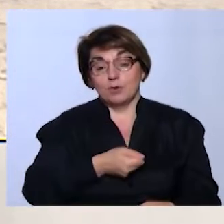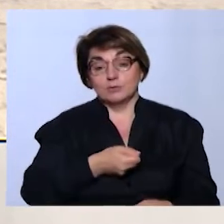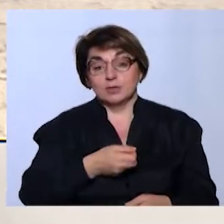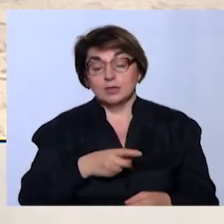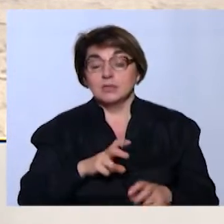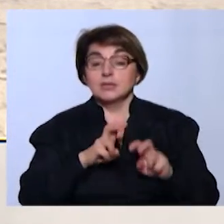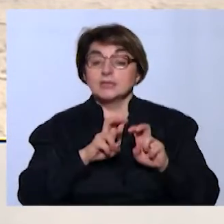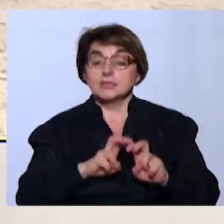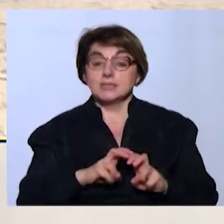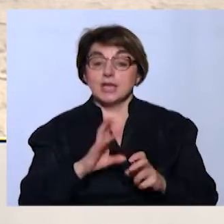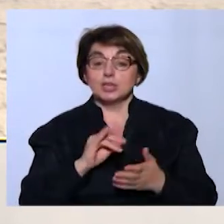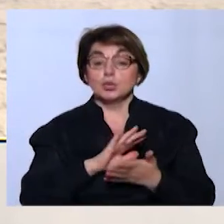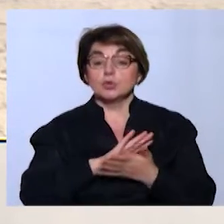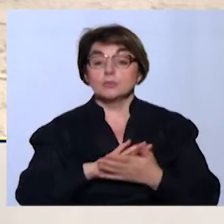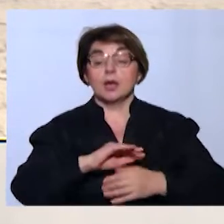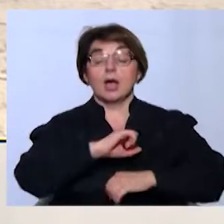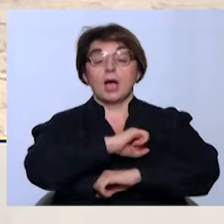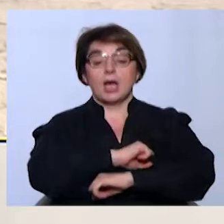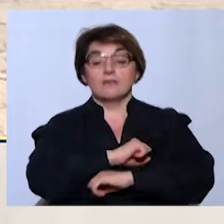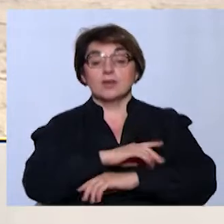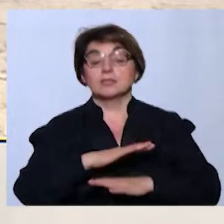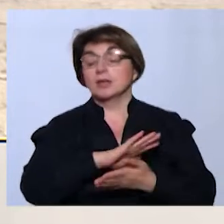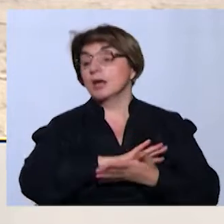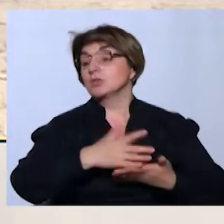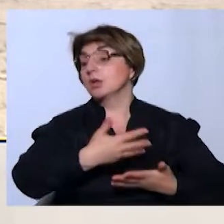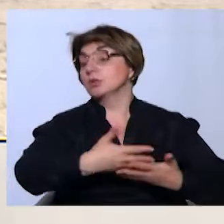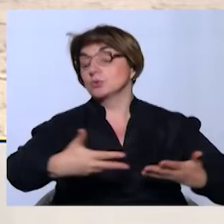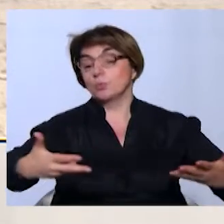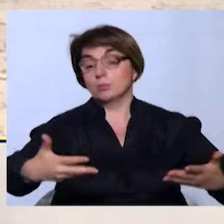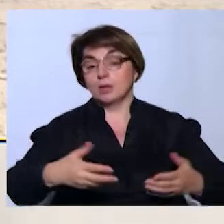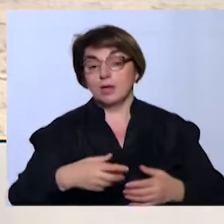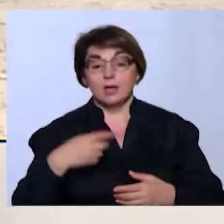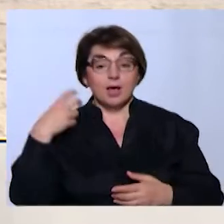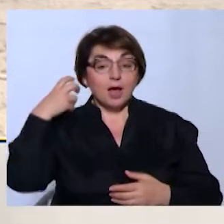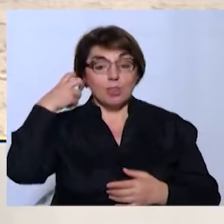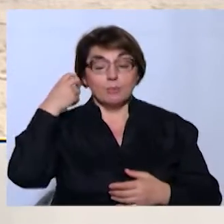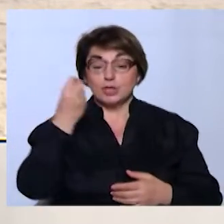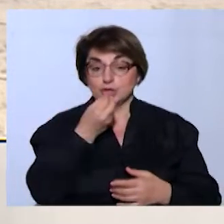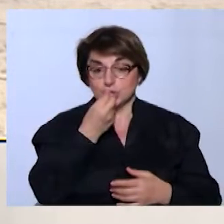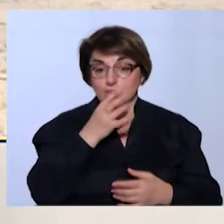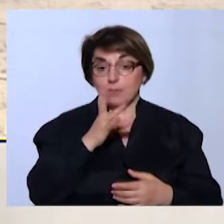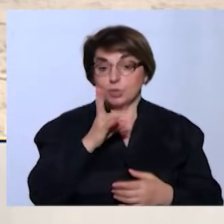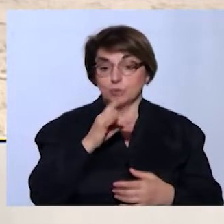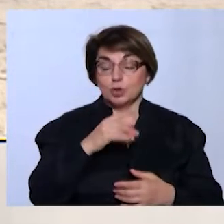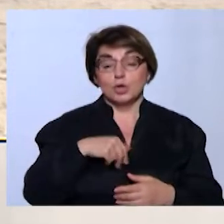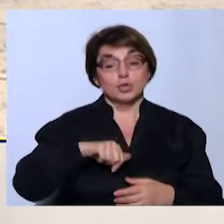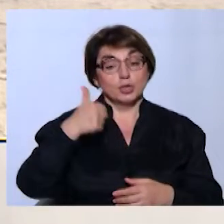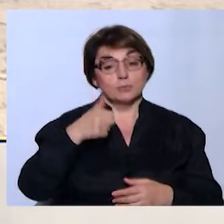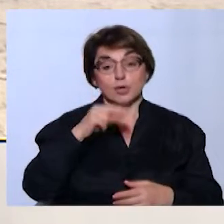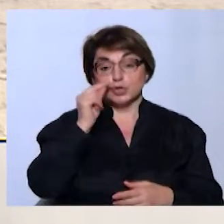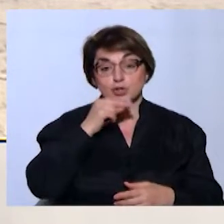მზიან ნინო წმინდაში აივანზე გაშალეს სუფრა. ალუბალს შეჭამ? კითხა ნუნუმ. ჯერ ჩაის